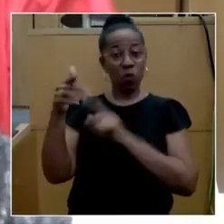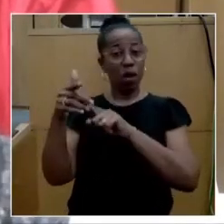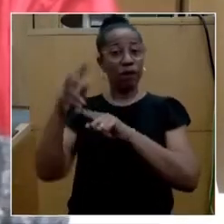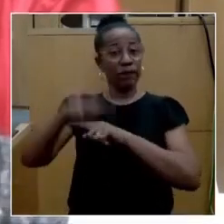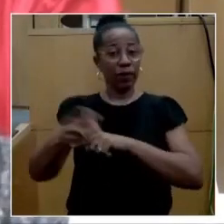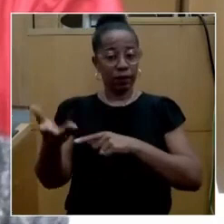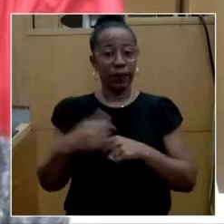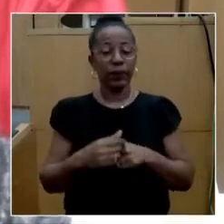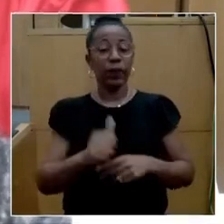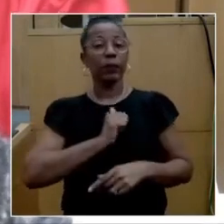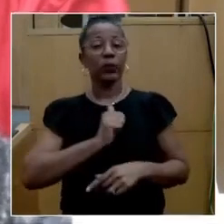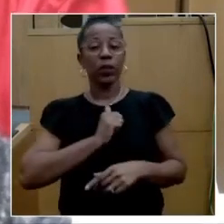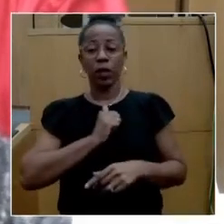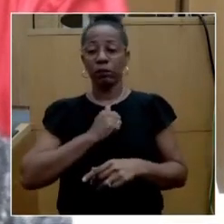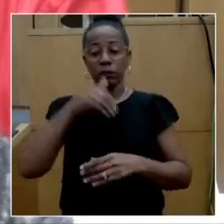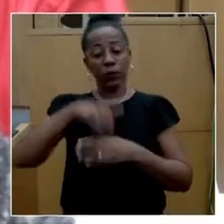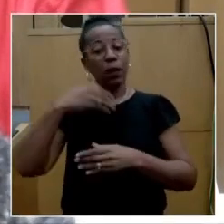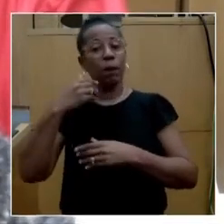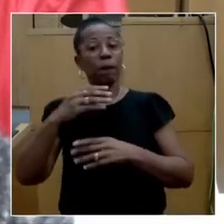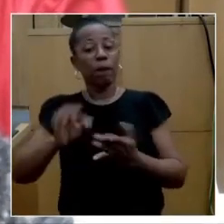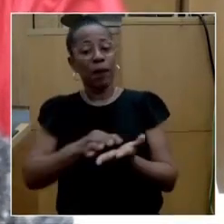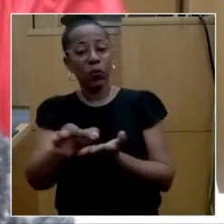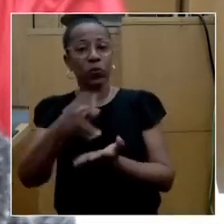Personnellement, dans mon parcours militant, on a parlé de Chalvet, j'y étais.